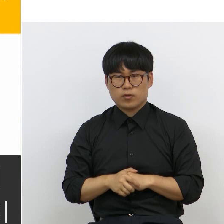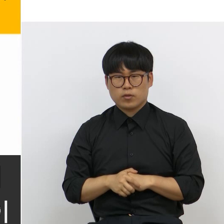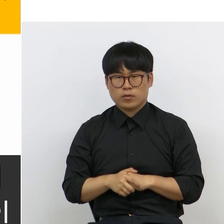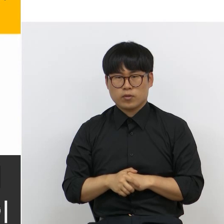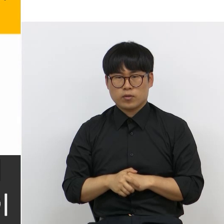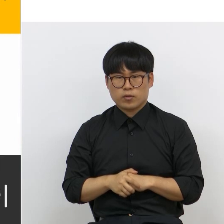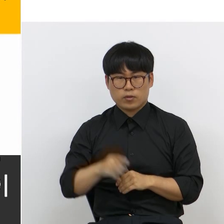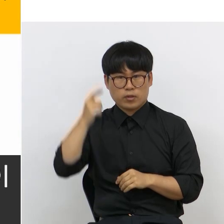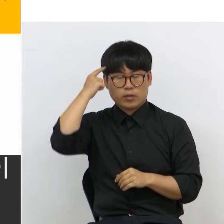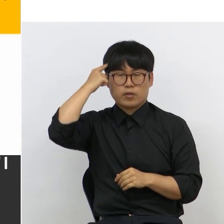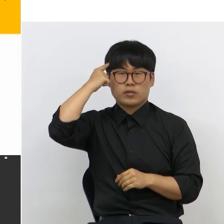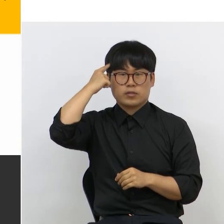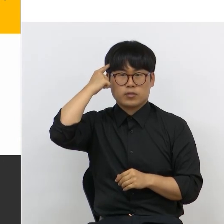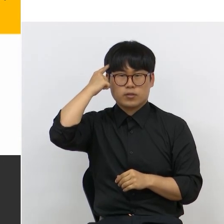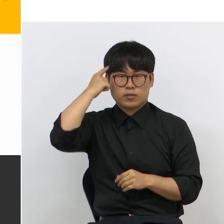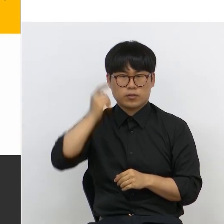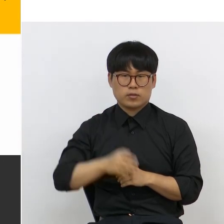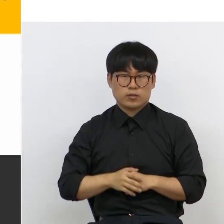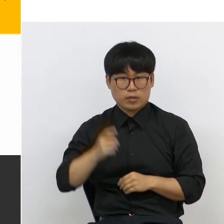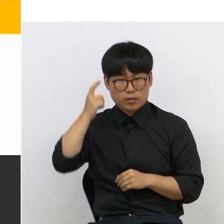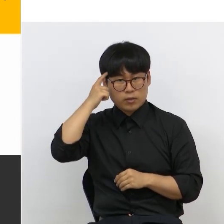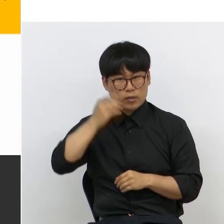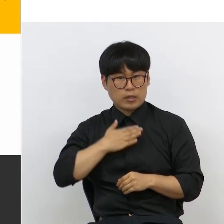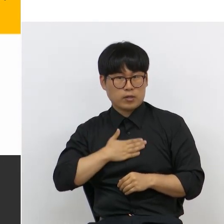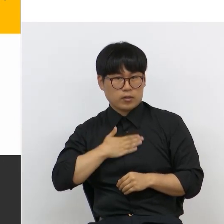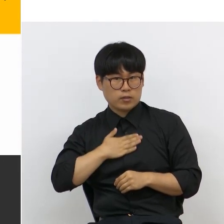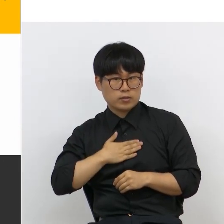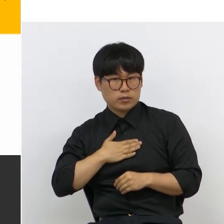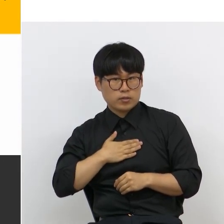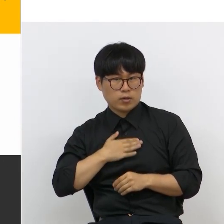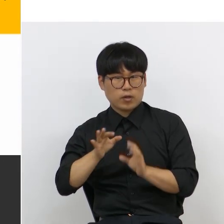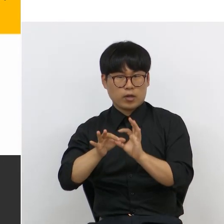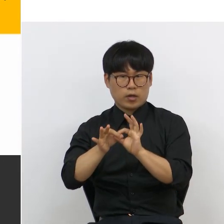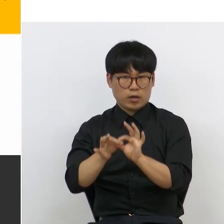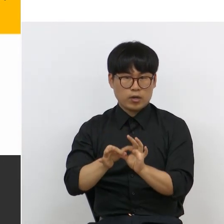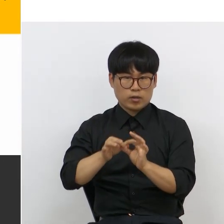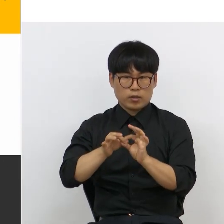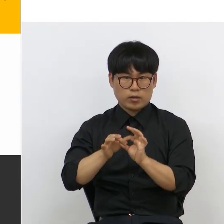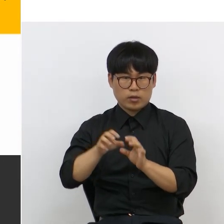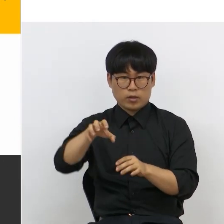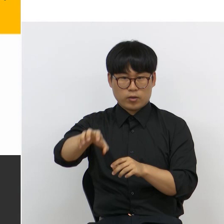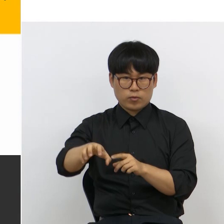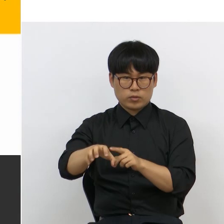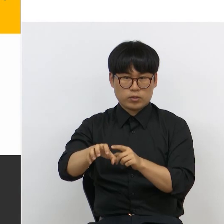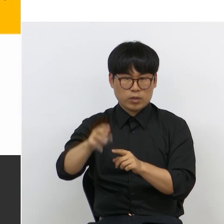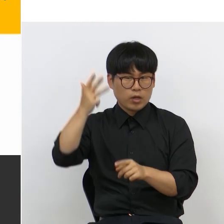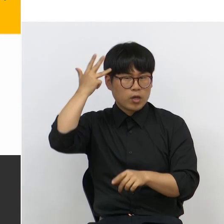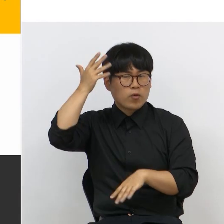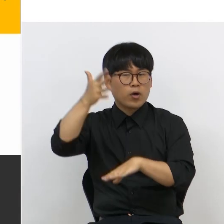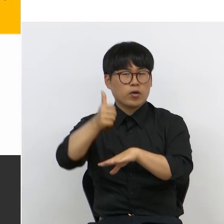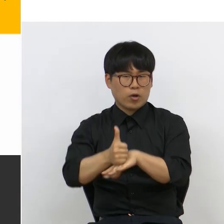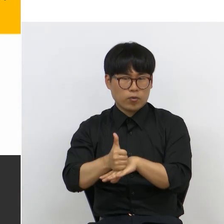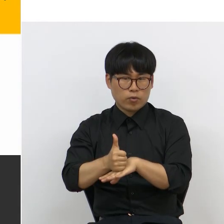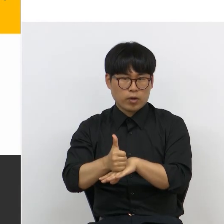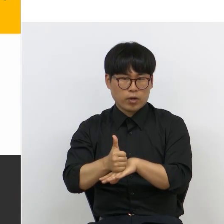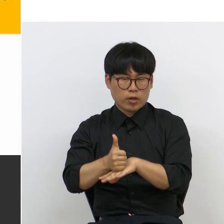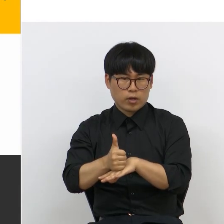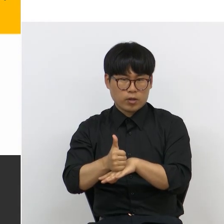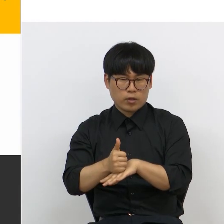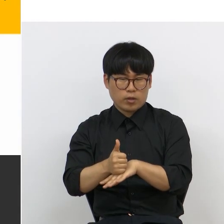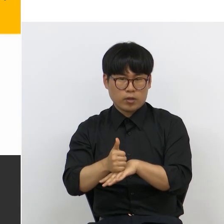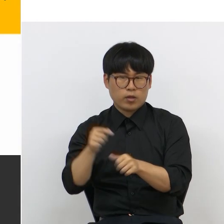이게 인지거든요. 우리 기억과 인지 판단과 관련되는 부분이 인공화의 결과에 상당한 결과를 미치고